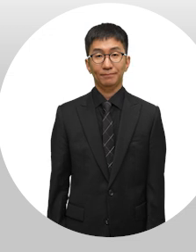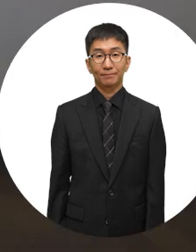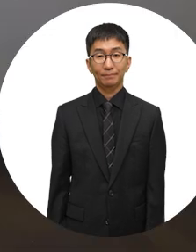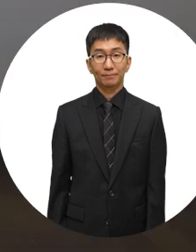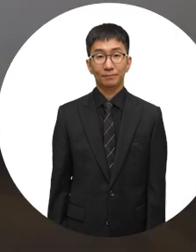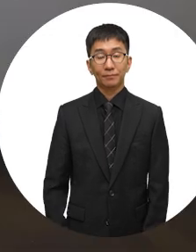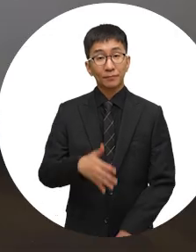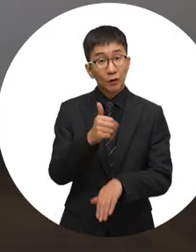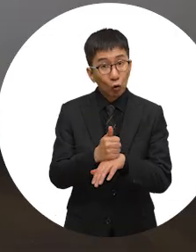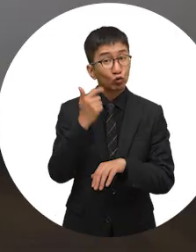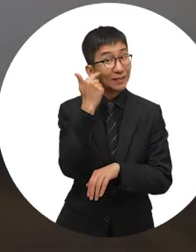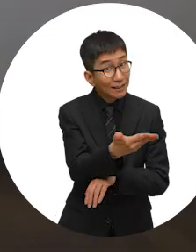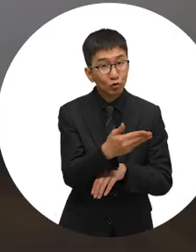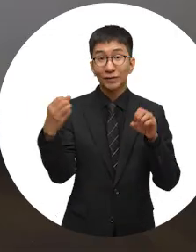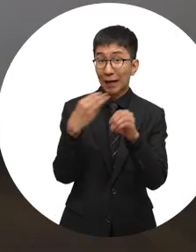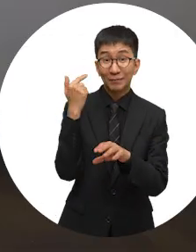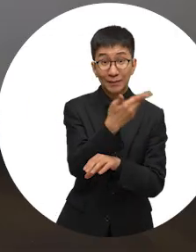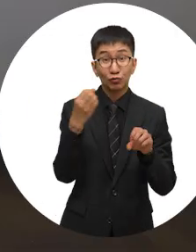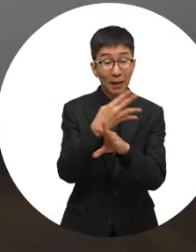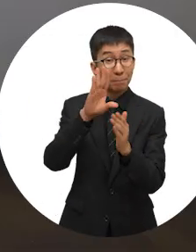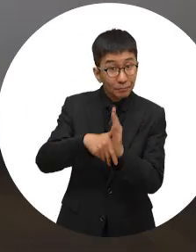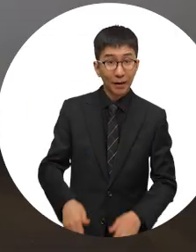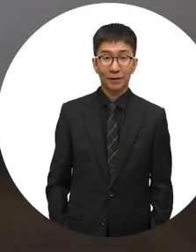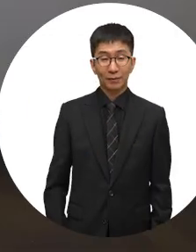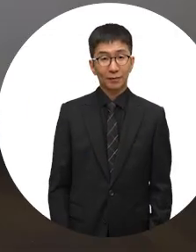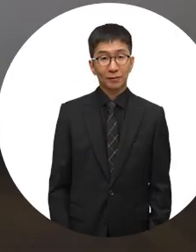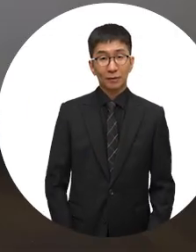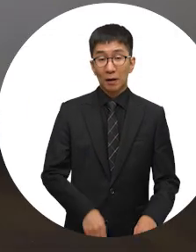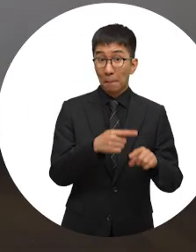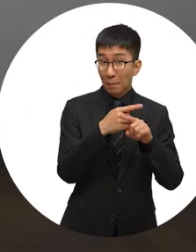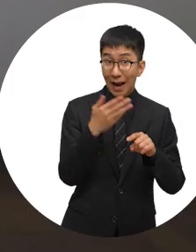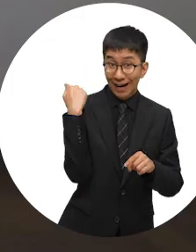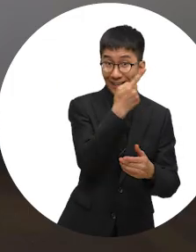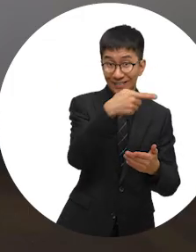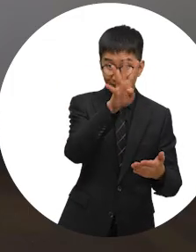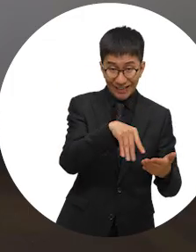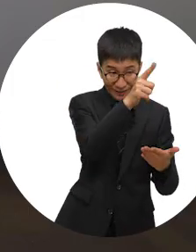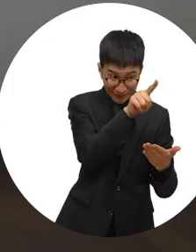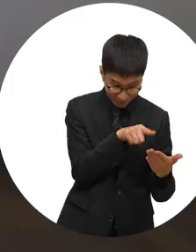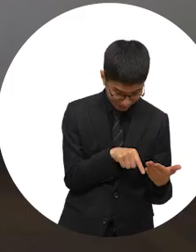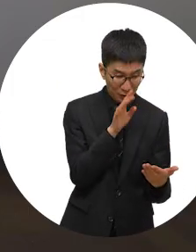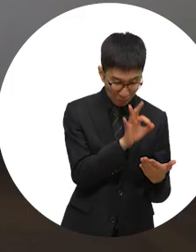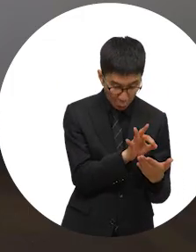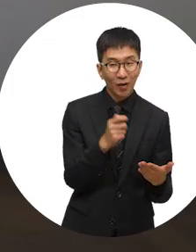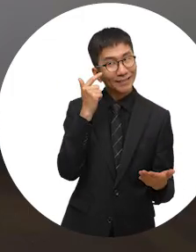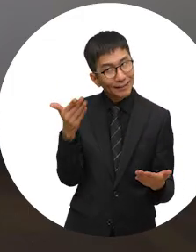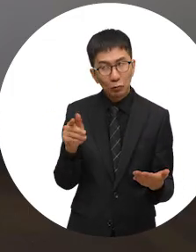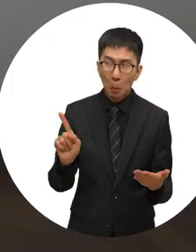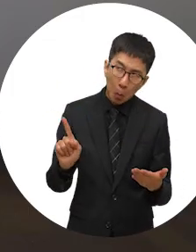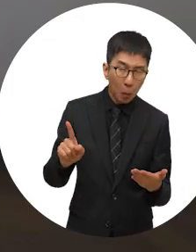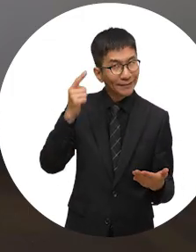중요합니다. 따라서 각 평가 요소별로 자신의 서류에서 근거가 되는 내용을 바탕으로 예상 질문을 만들어 보고